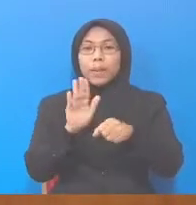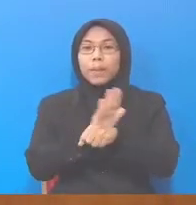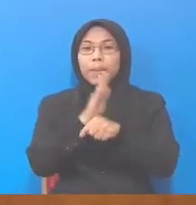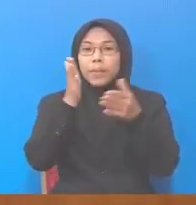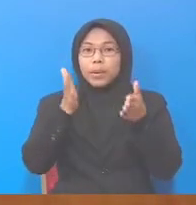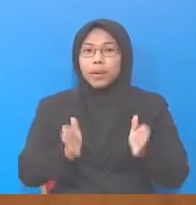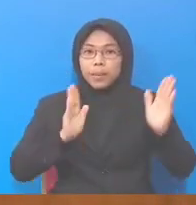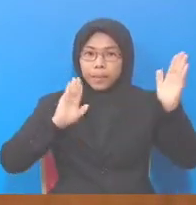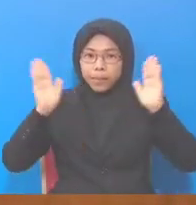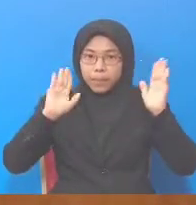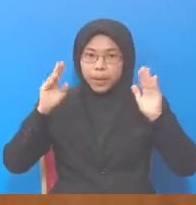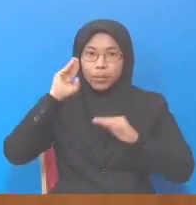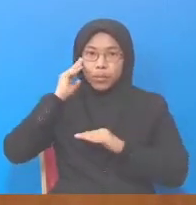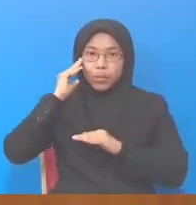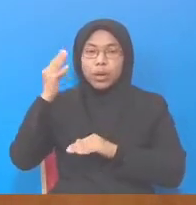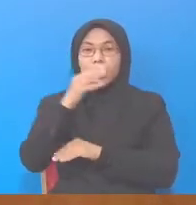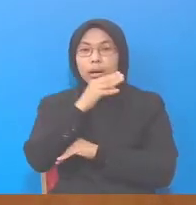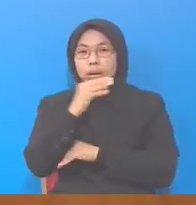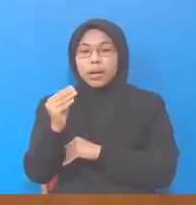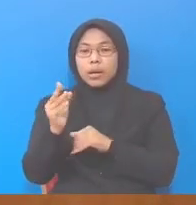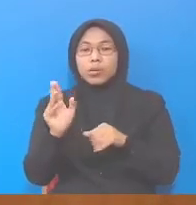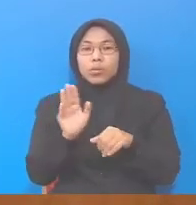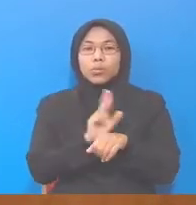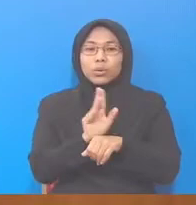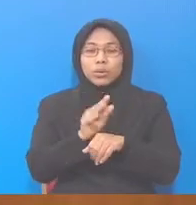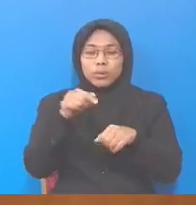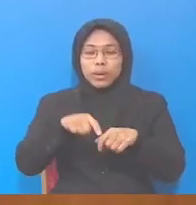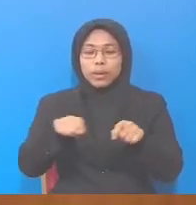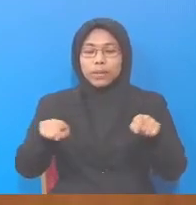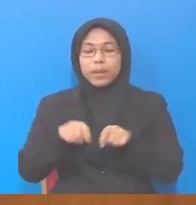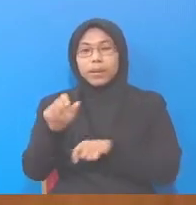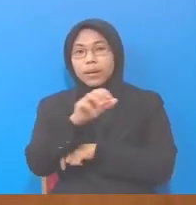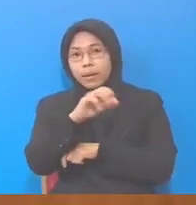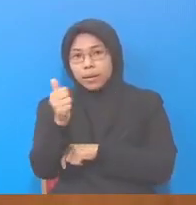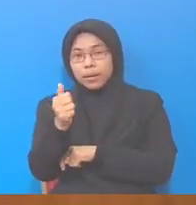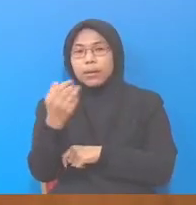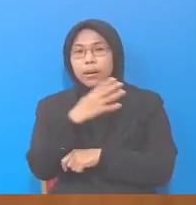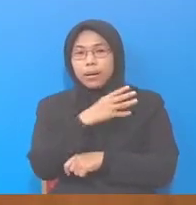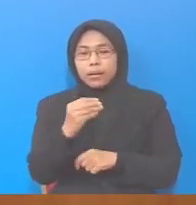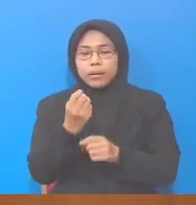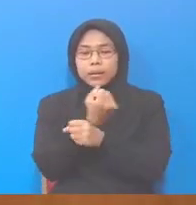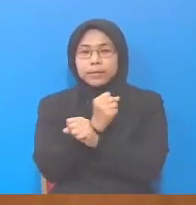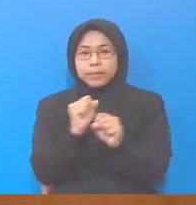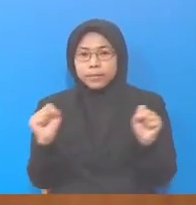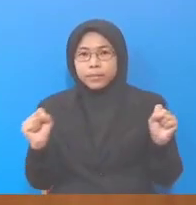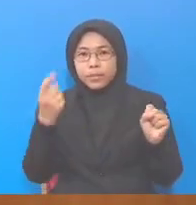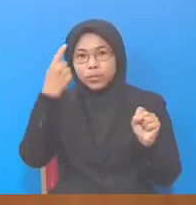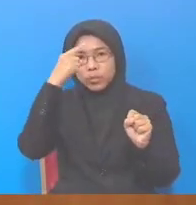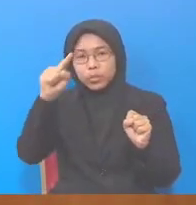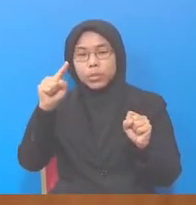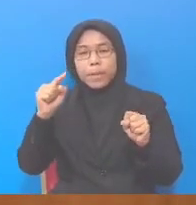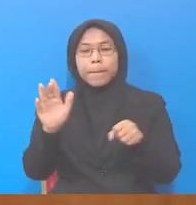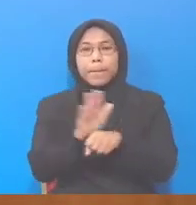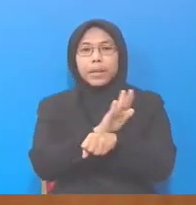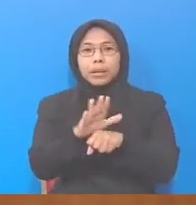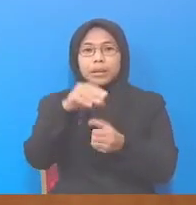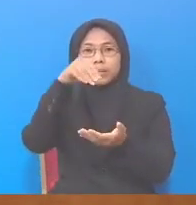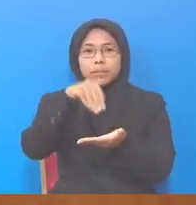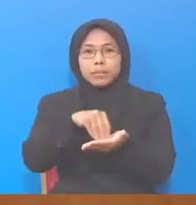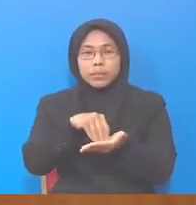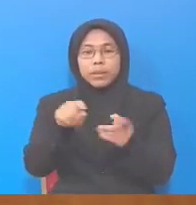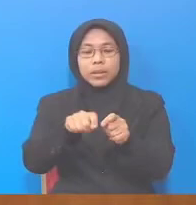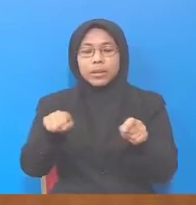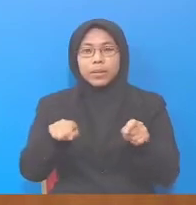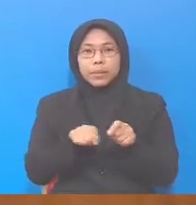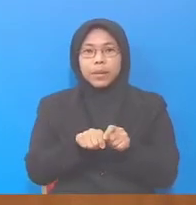tepatan dan juga Usahawan usaha coklat tempatan yang lain dengan menyediakan rangkaian Niaga setempat